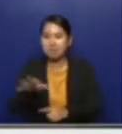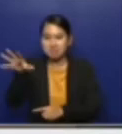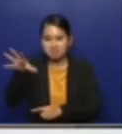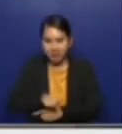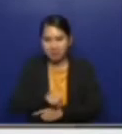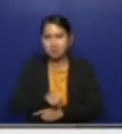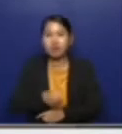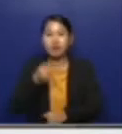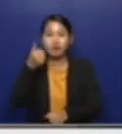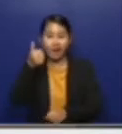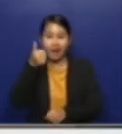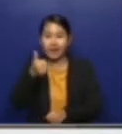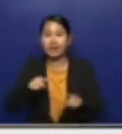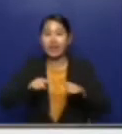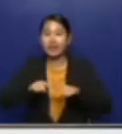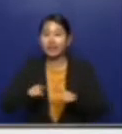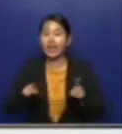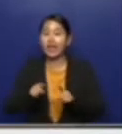แต่